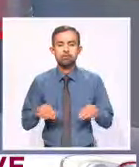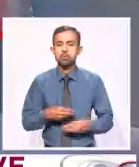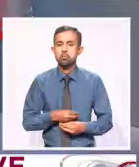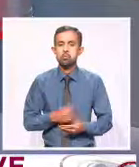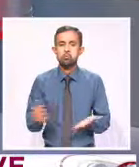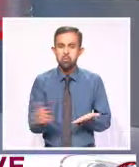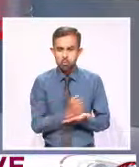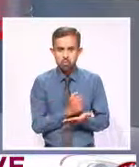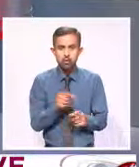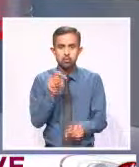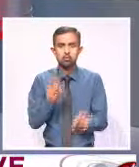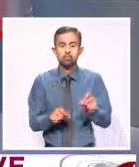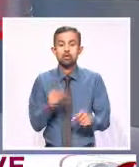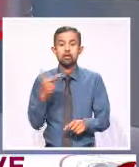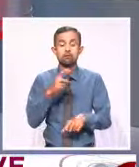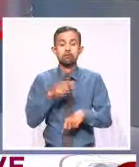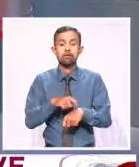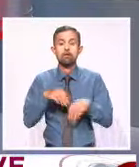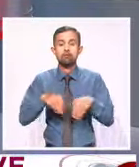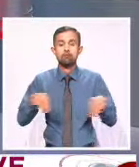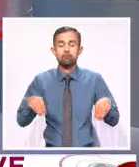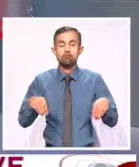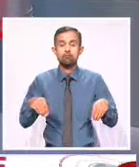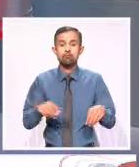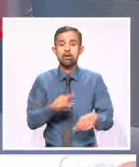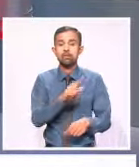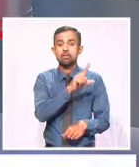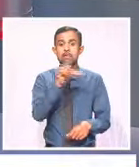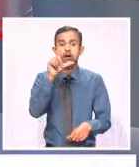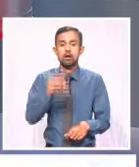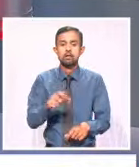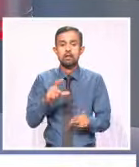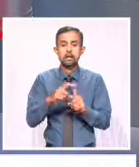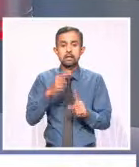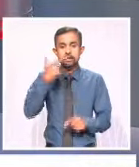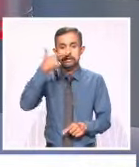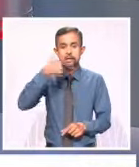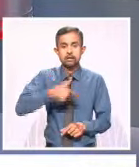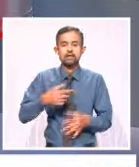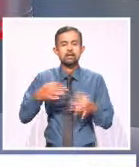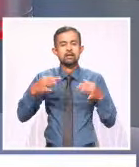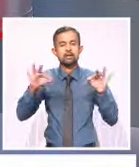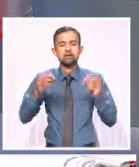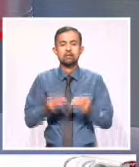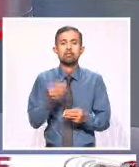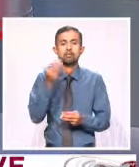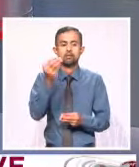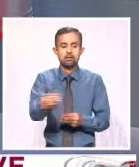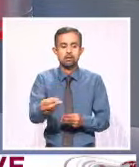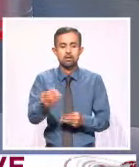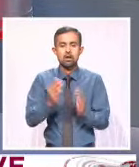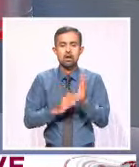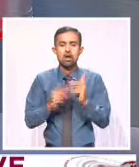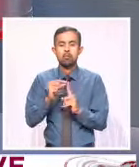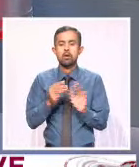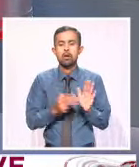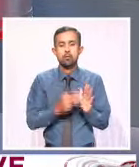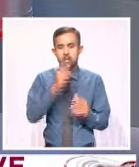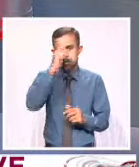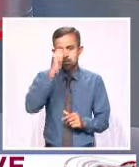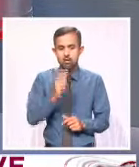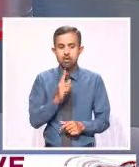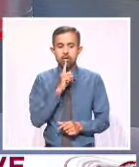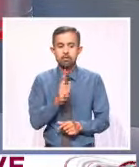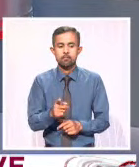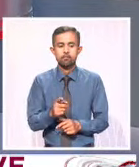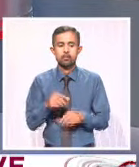වගාහානි සිදු වූ ගොවීන්ට මහකන්නේ වගා සඳහා රුපියල් 17,000ක ඩීසල් නොමිලේ ලබා දීමට පියවර ගන්නා බව අමාත්‍ය මහින්ද අමරවීර